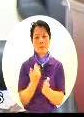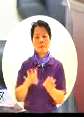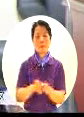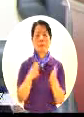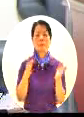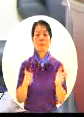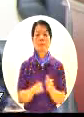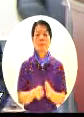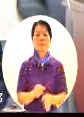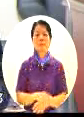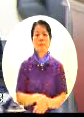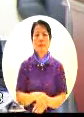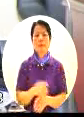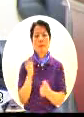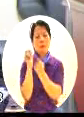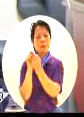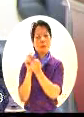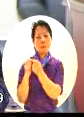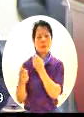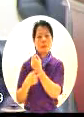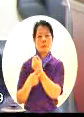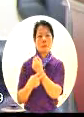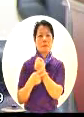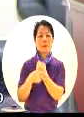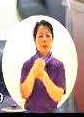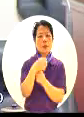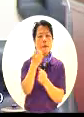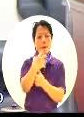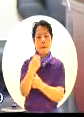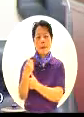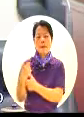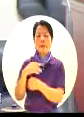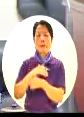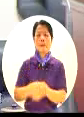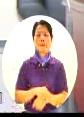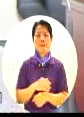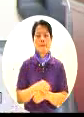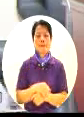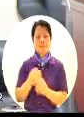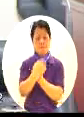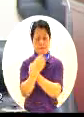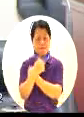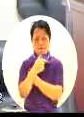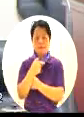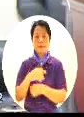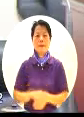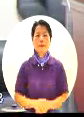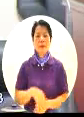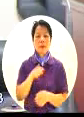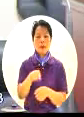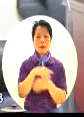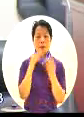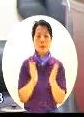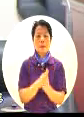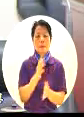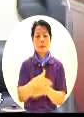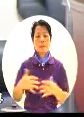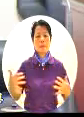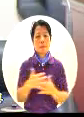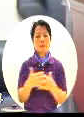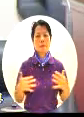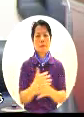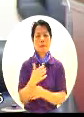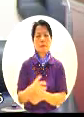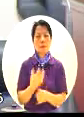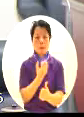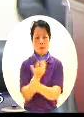我们那附近的里哈，真的骂人要命。为什么？因为我感觉那个整个交通的